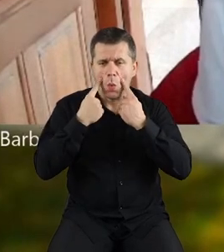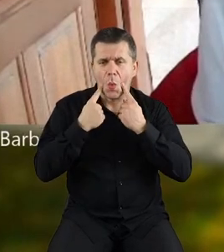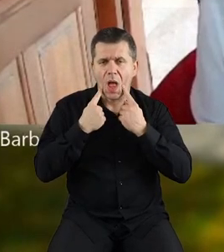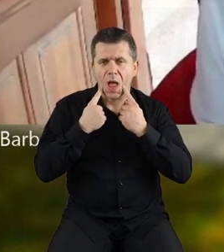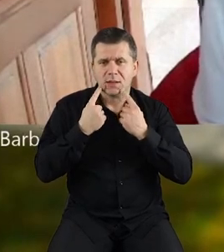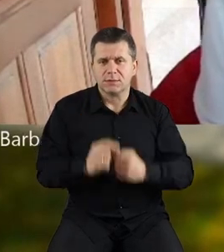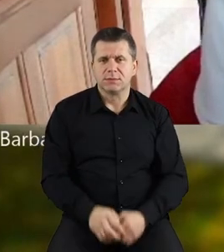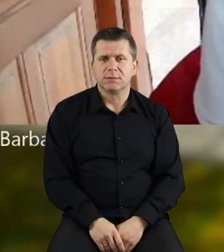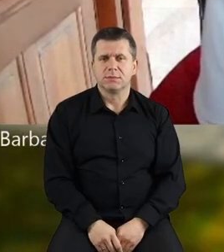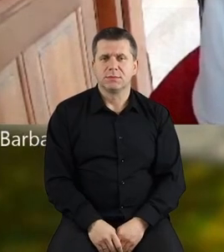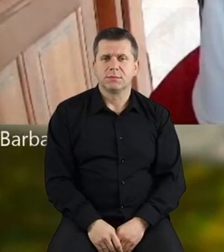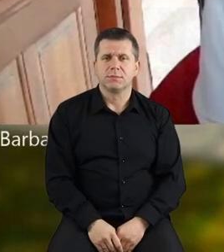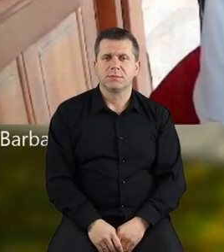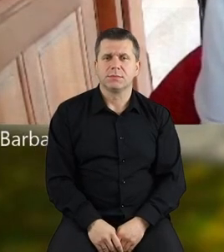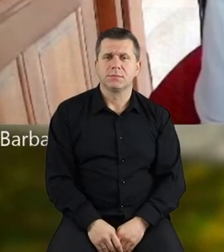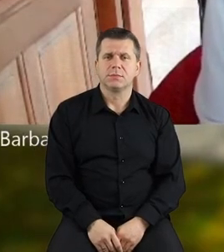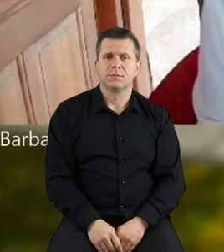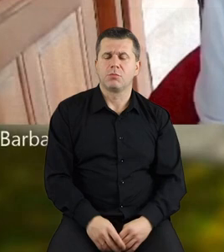tych łez